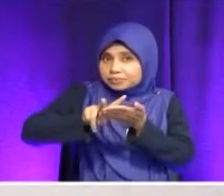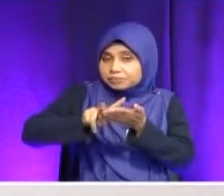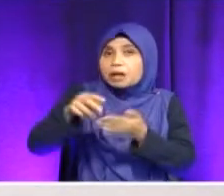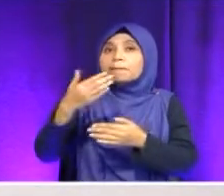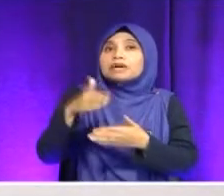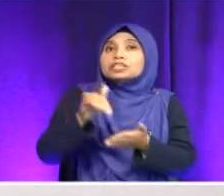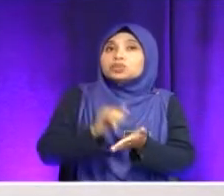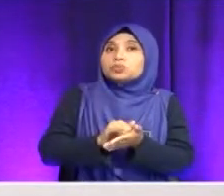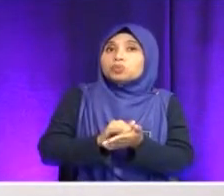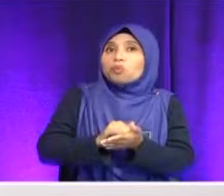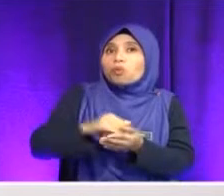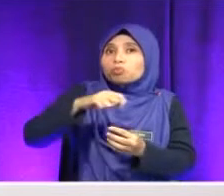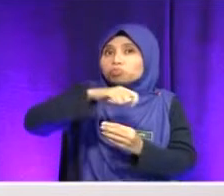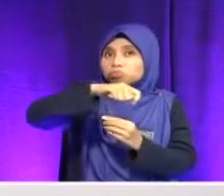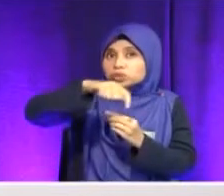kemudian pusingkan